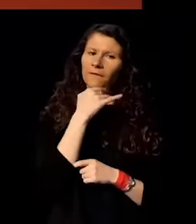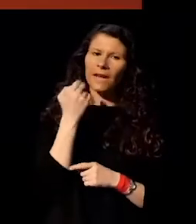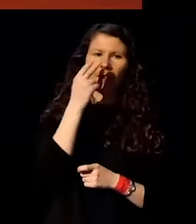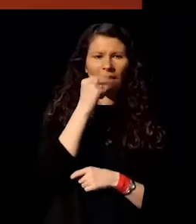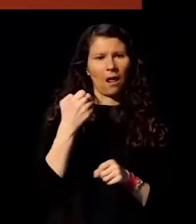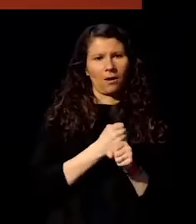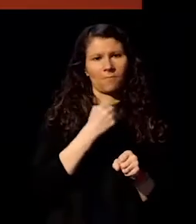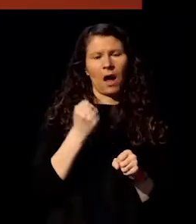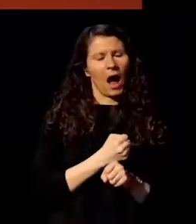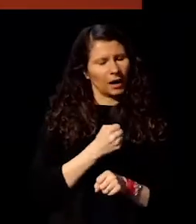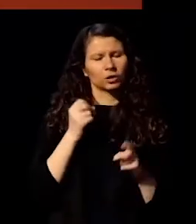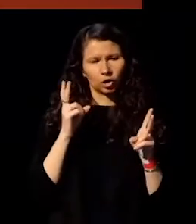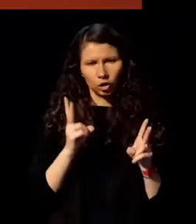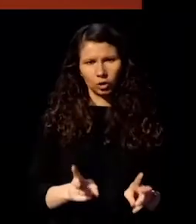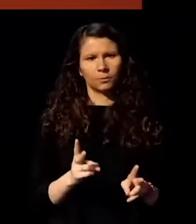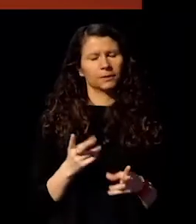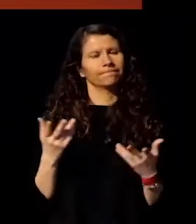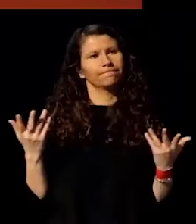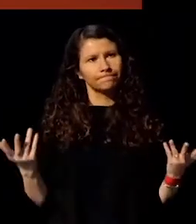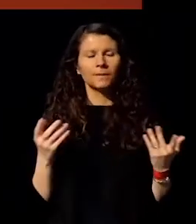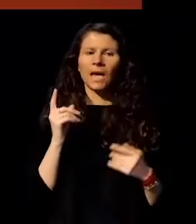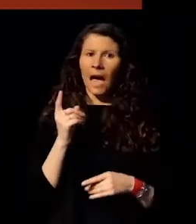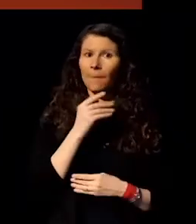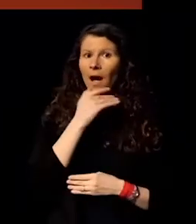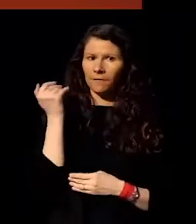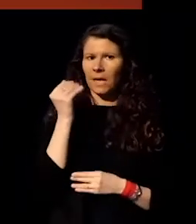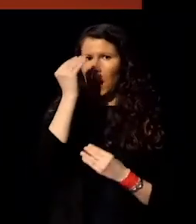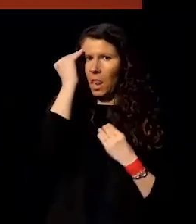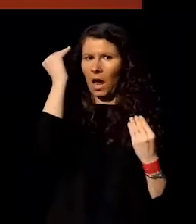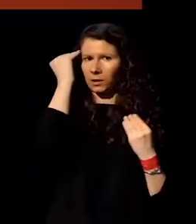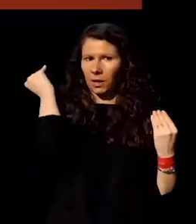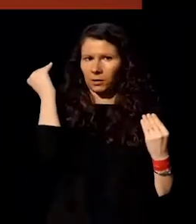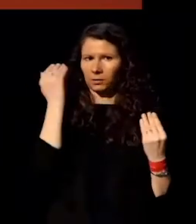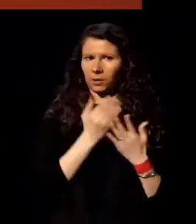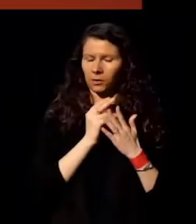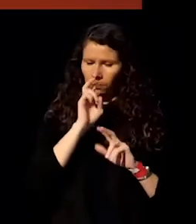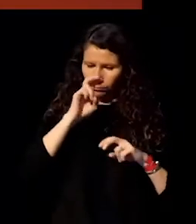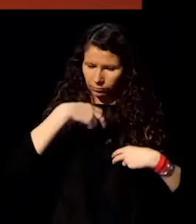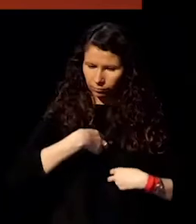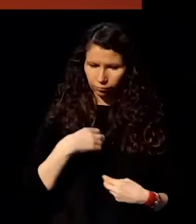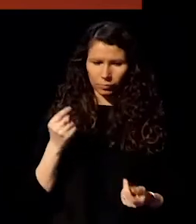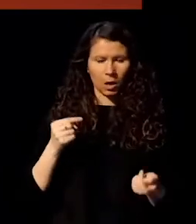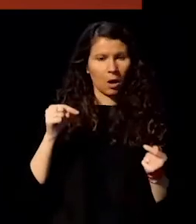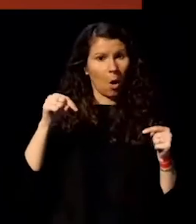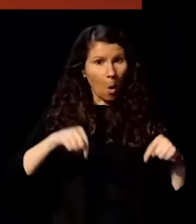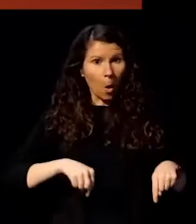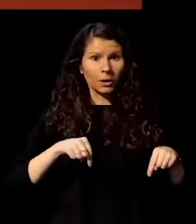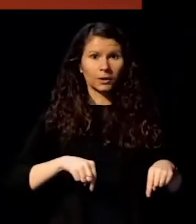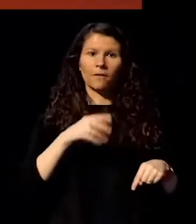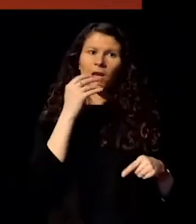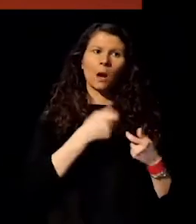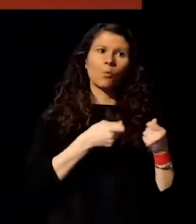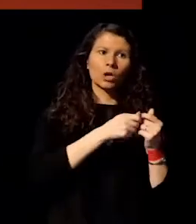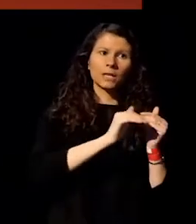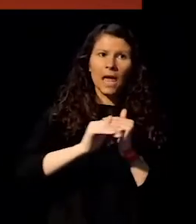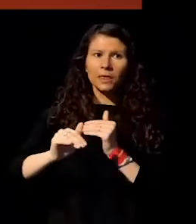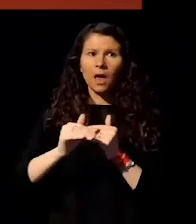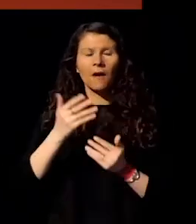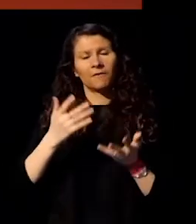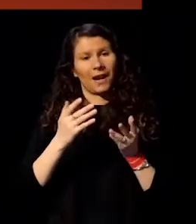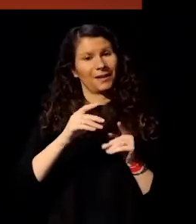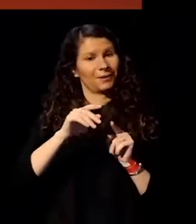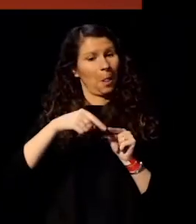haben auch eine Menge Fehler gemacht, aber wir haben auch viel gelernt, was uns aus meiner Sicht bis heute und in vielen Bundesländern und vielleicht ja auch demnächst